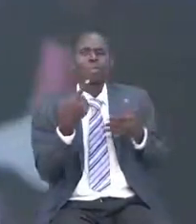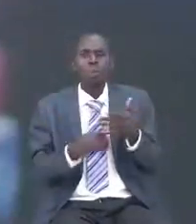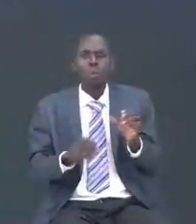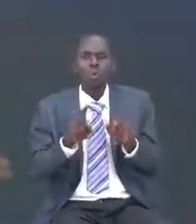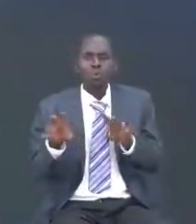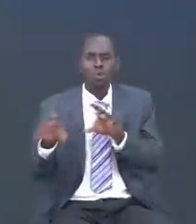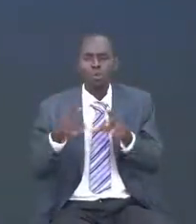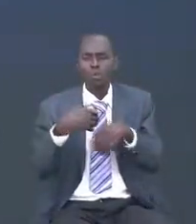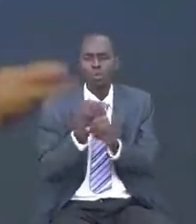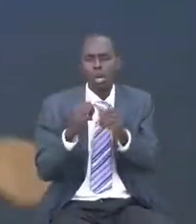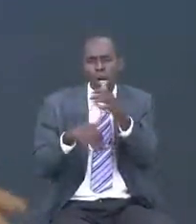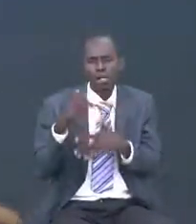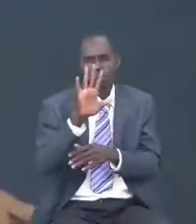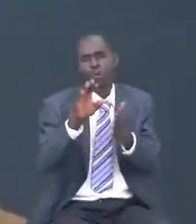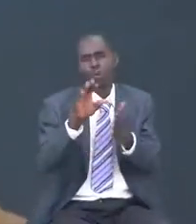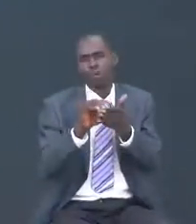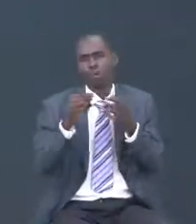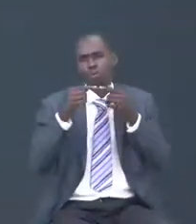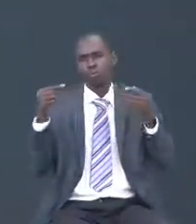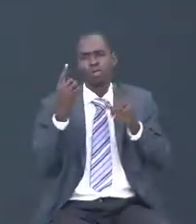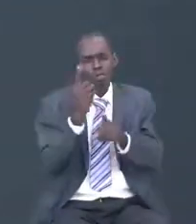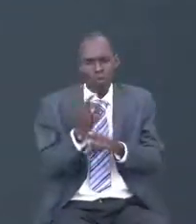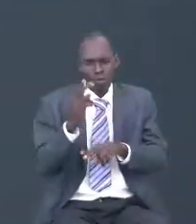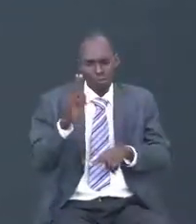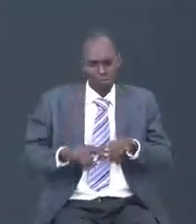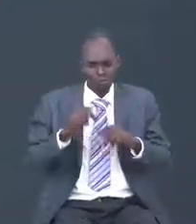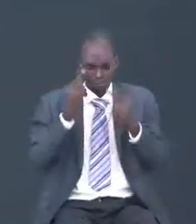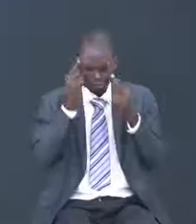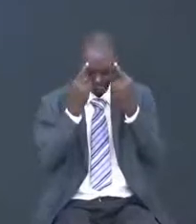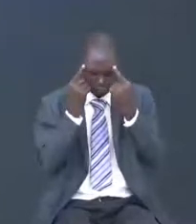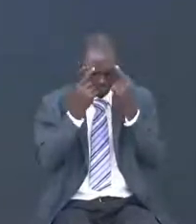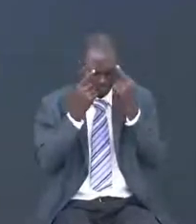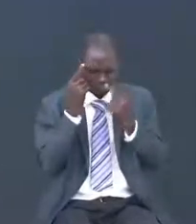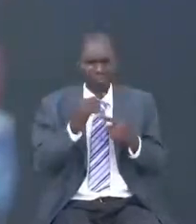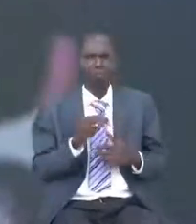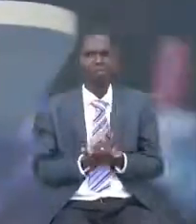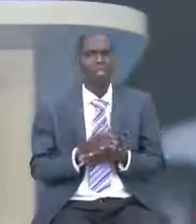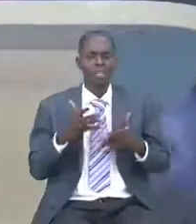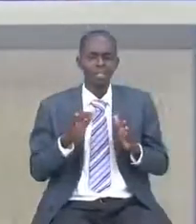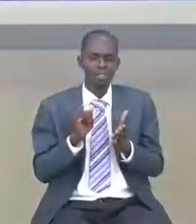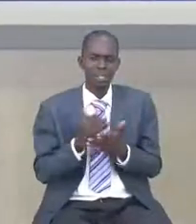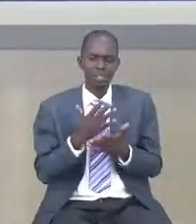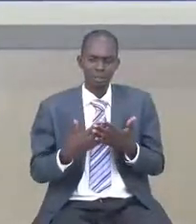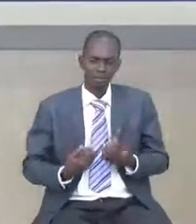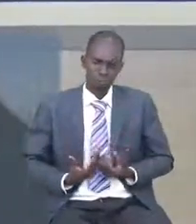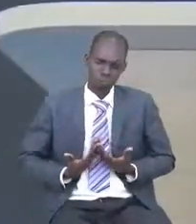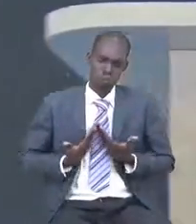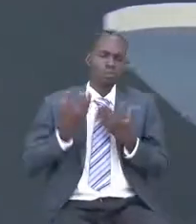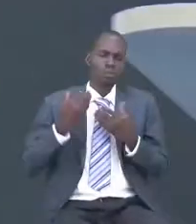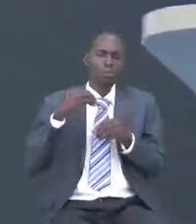as? Pense, assieds-toi et réfléchis. Il ne faut pas seulement marcher couler